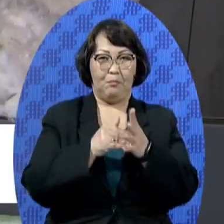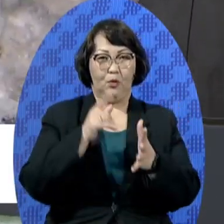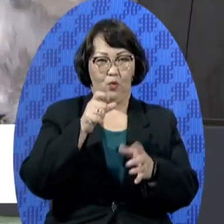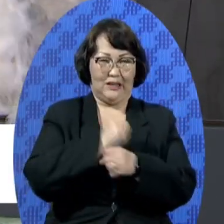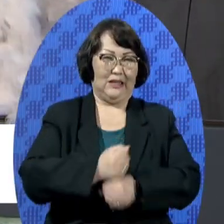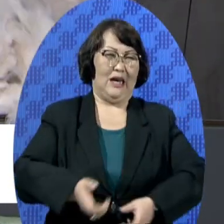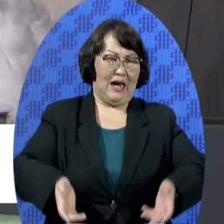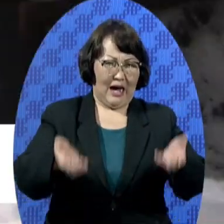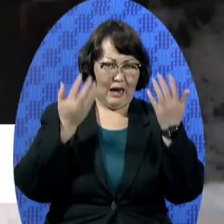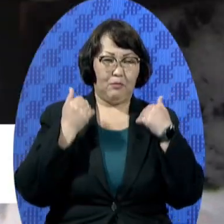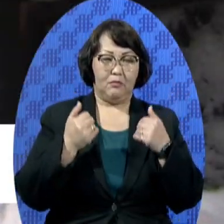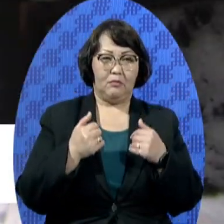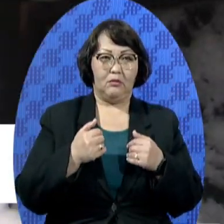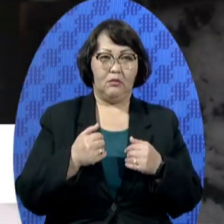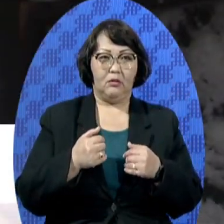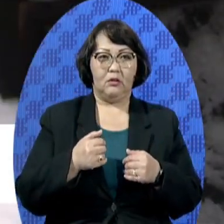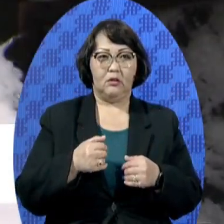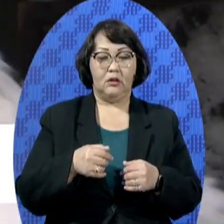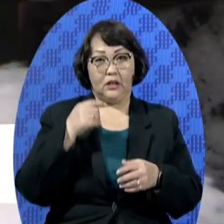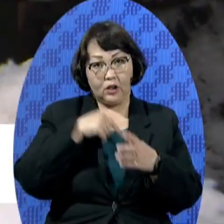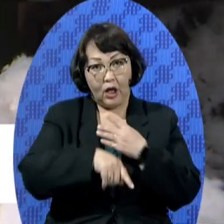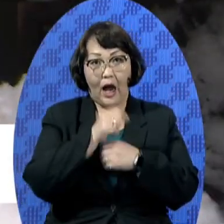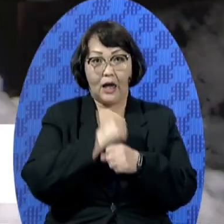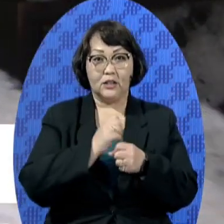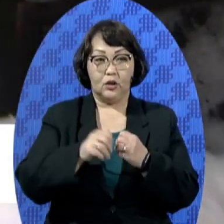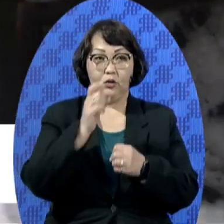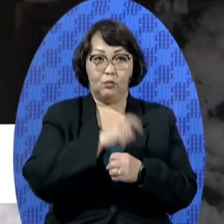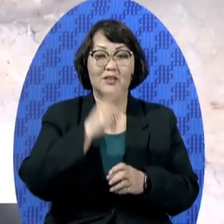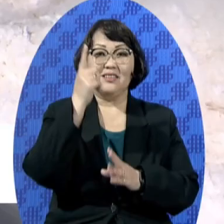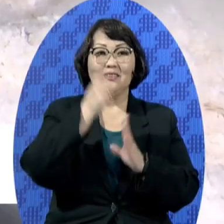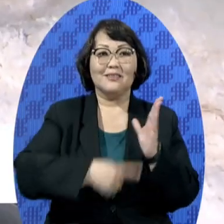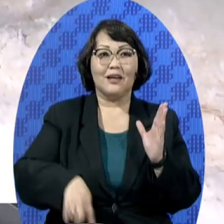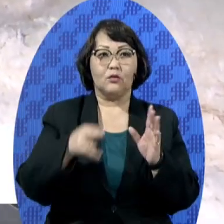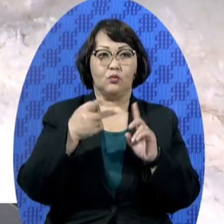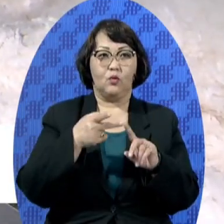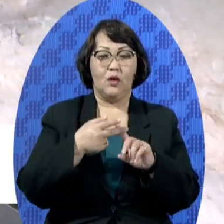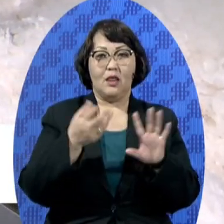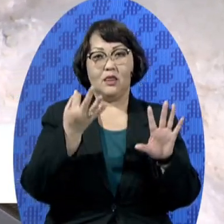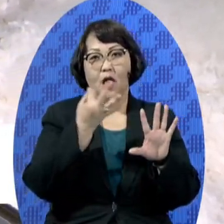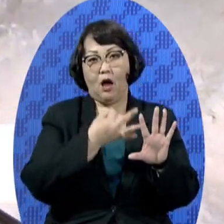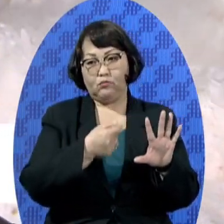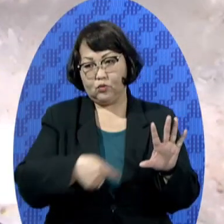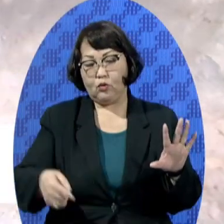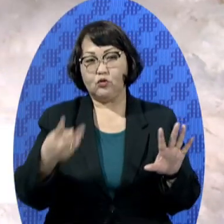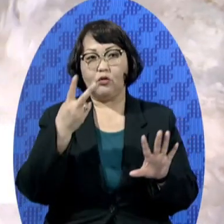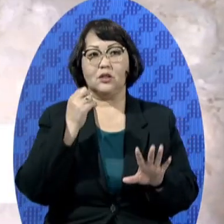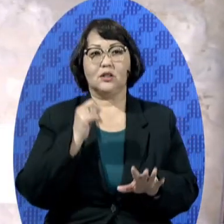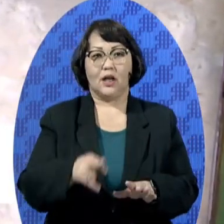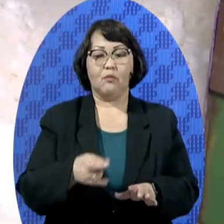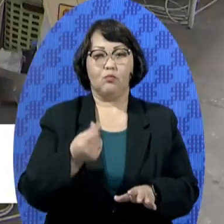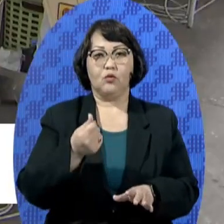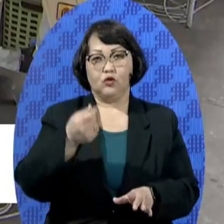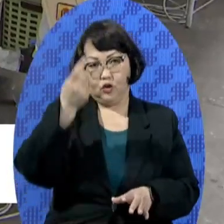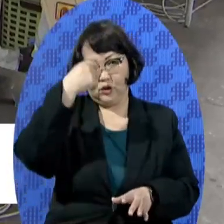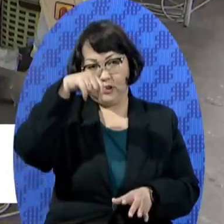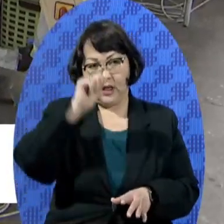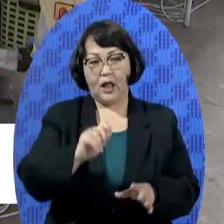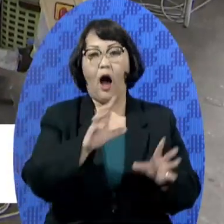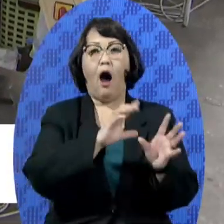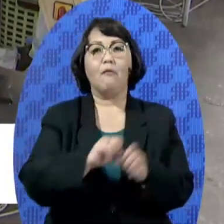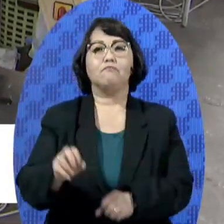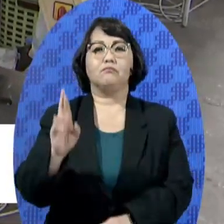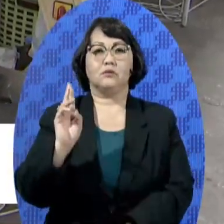гэсэн судалгаач гарсан. Энэ салбарт ажиллаж байгаа хүмүүс сард дунджаар 800-аас 2 сая орчим төгрөгийн цалин авдаг байна.